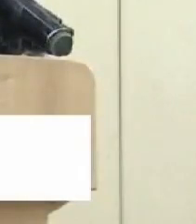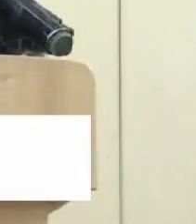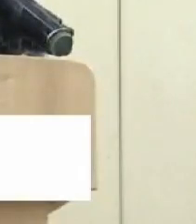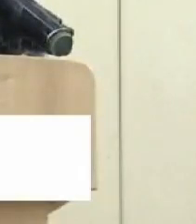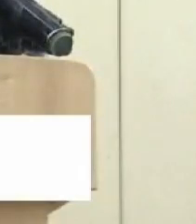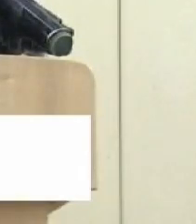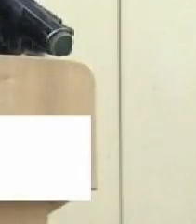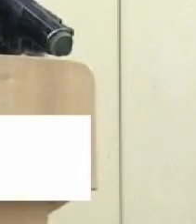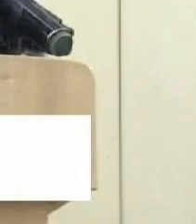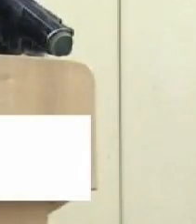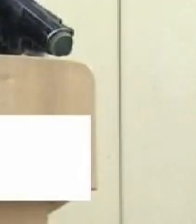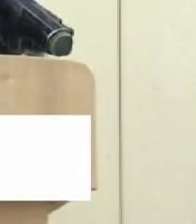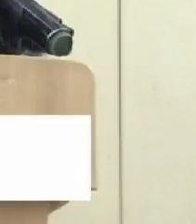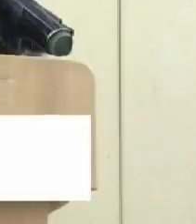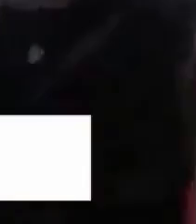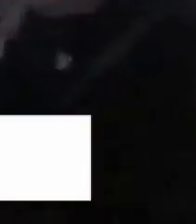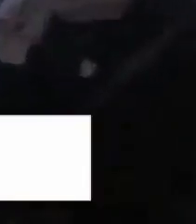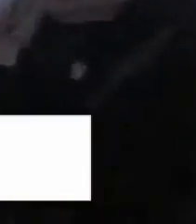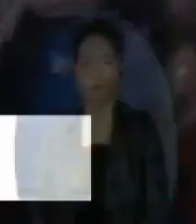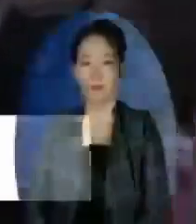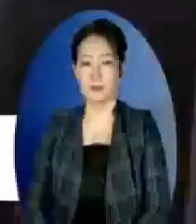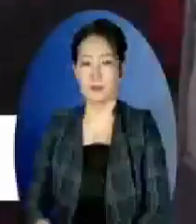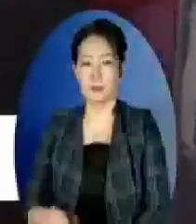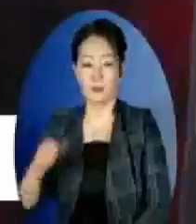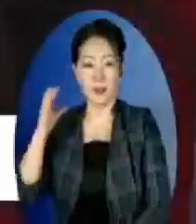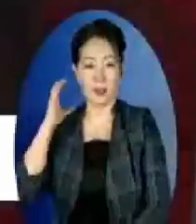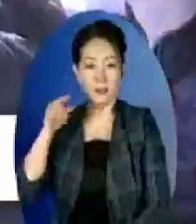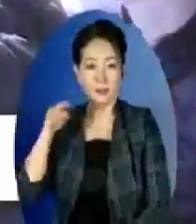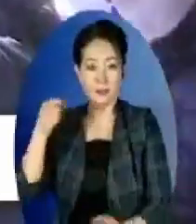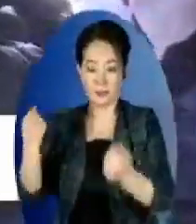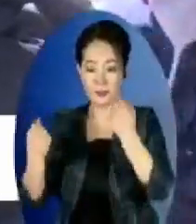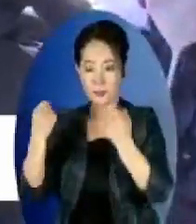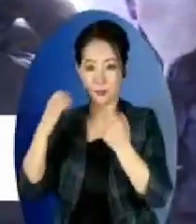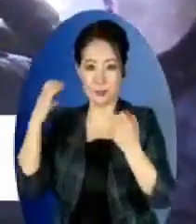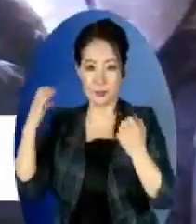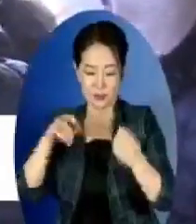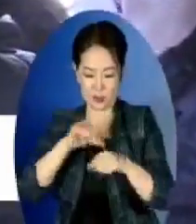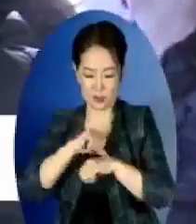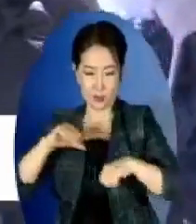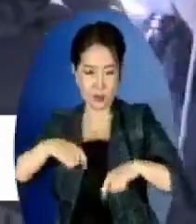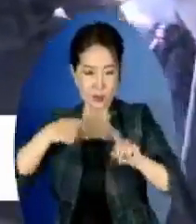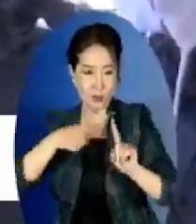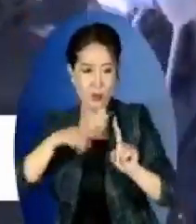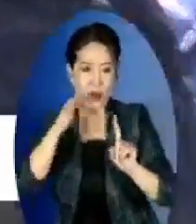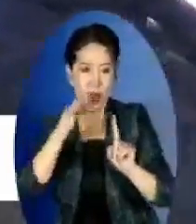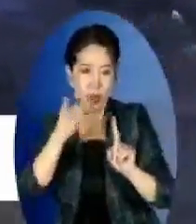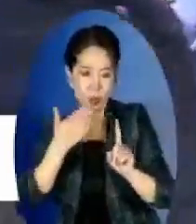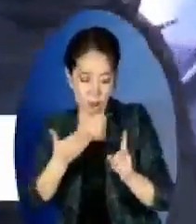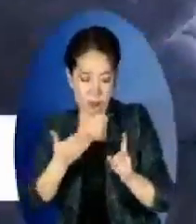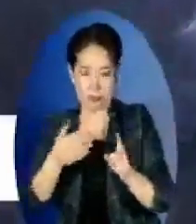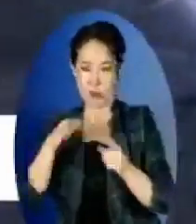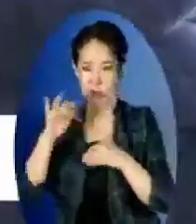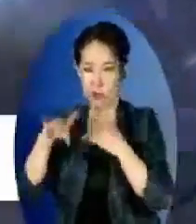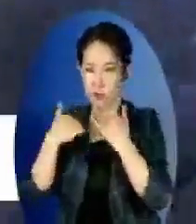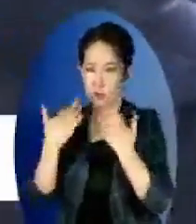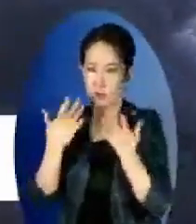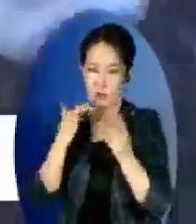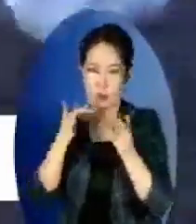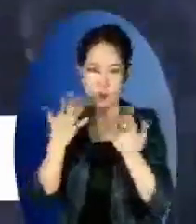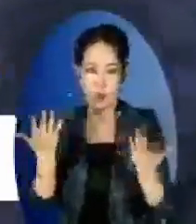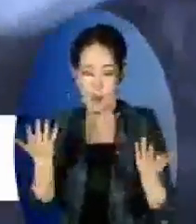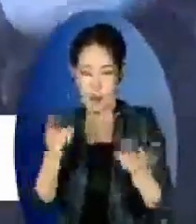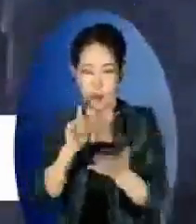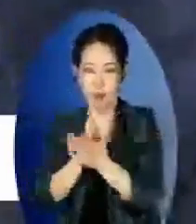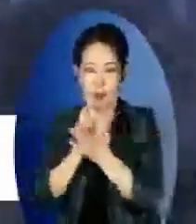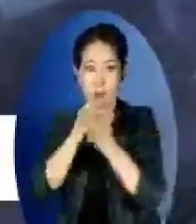одоо хамтран ажиллаж байна. Нийтийн тээврийн том уурын автобуснуудад иргэдэд зориулсан заавар зөвлөмж байхгүй нь амны халт зайлшгүй